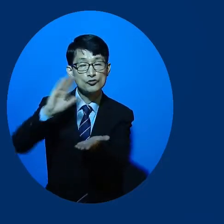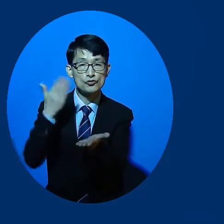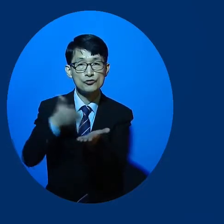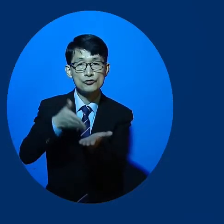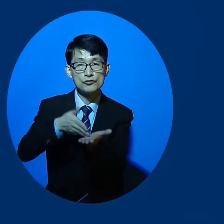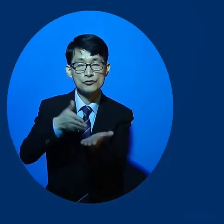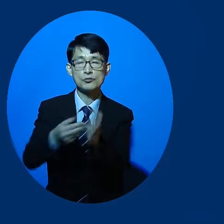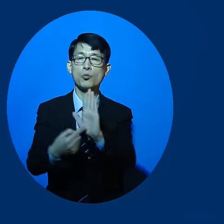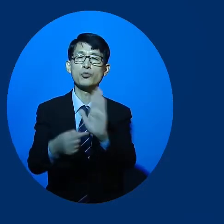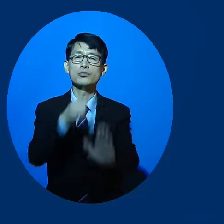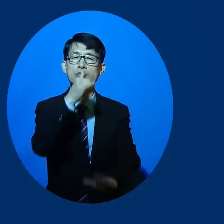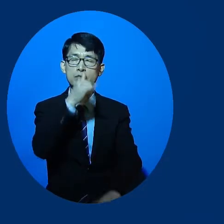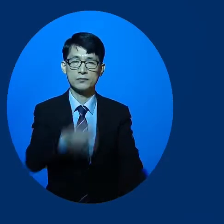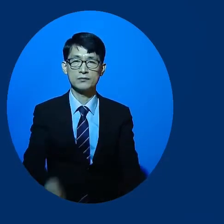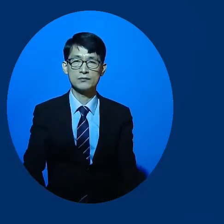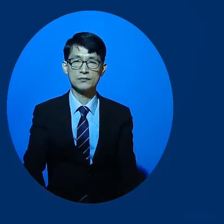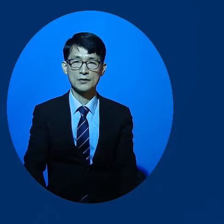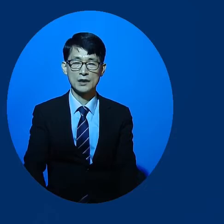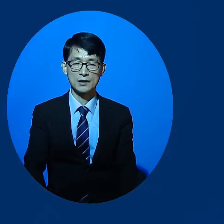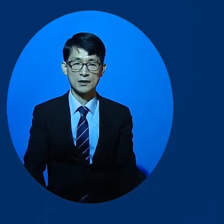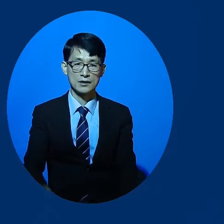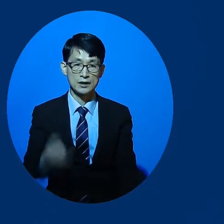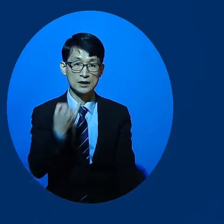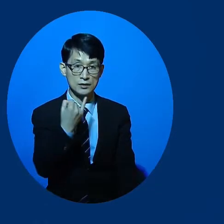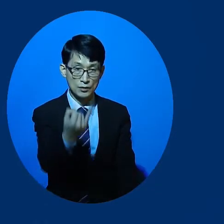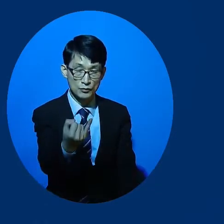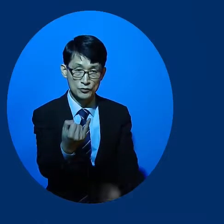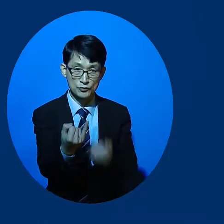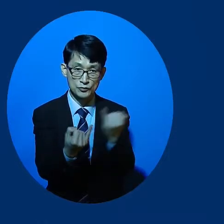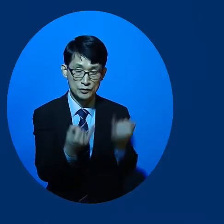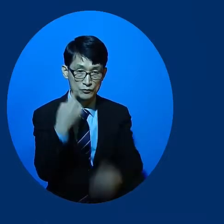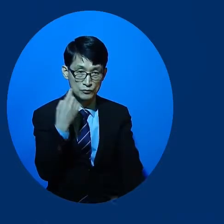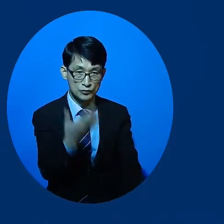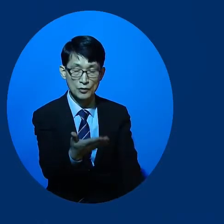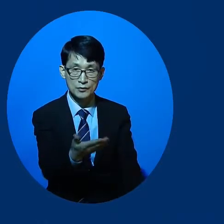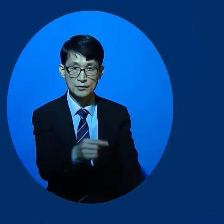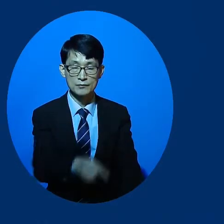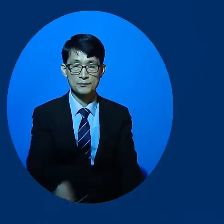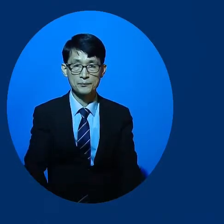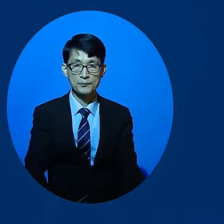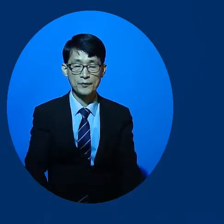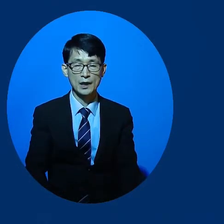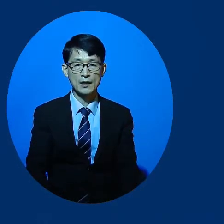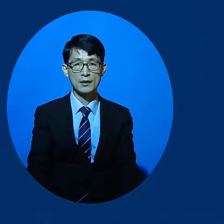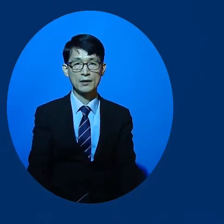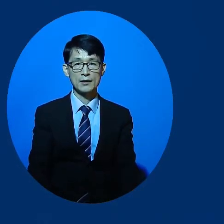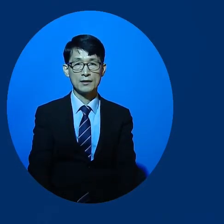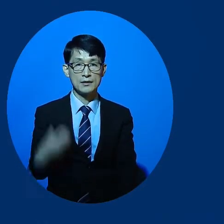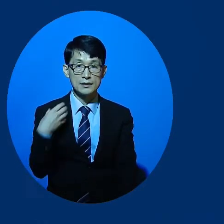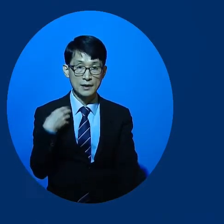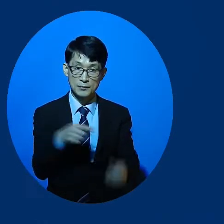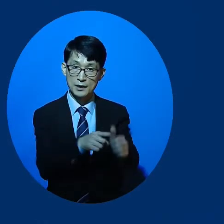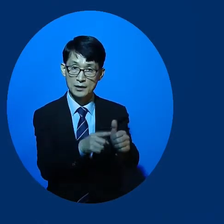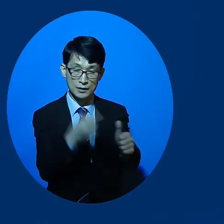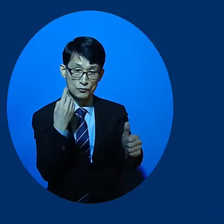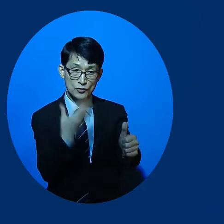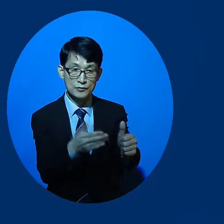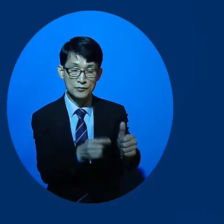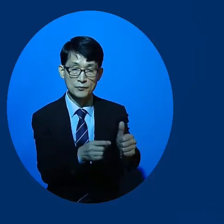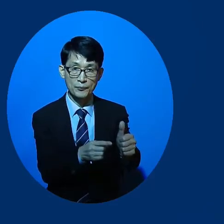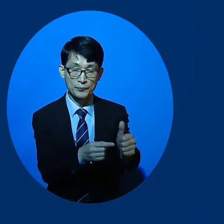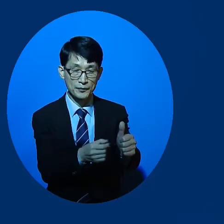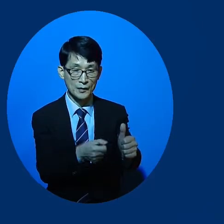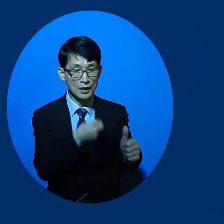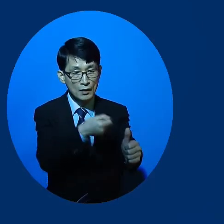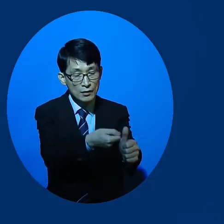담당급 인터뷰가 나왔더라고요. 그래서 담당급의 인터뷰는 좀 제 개인적으로는 좀